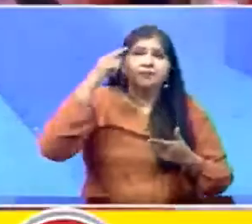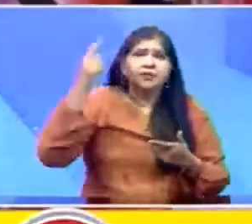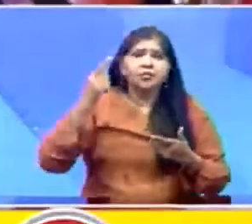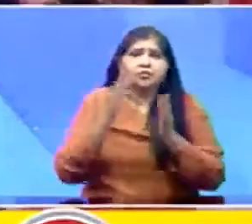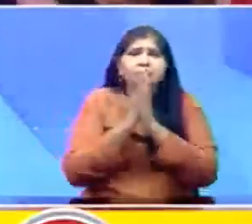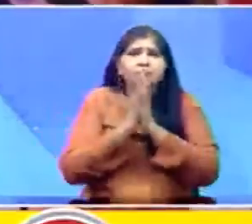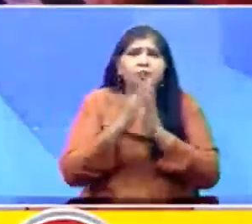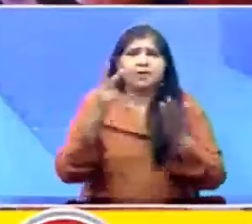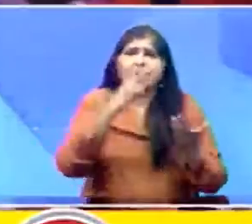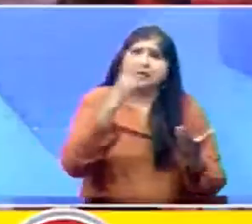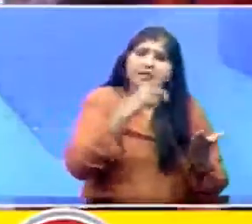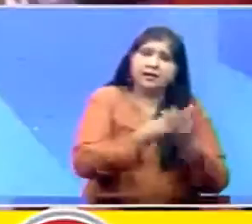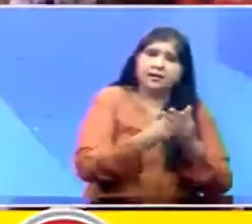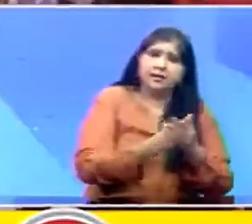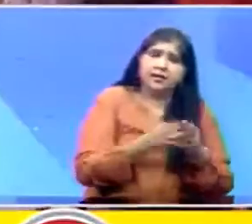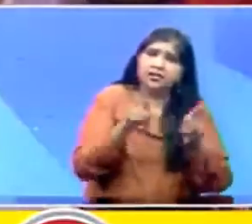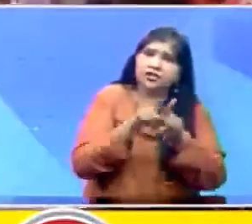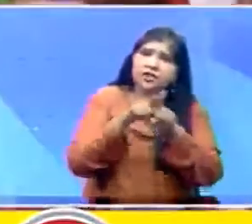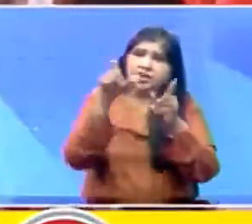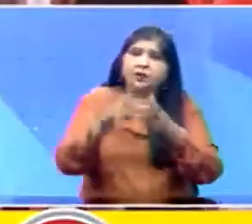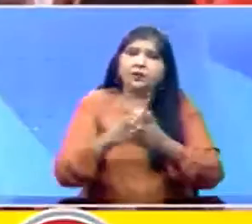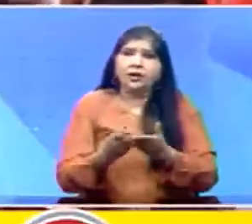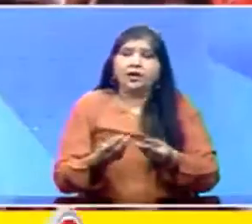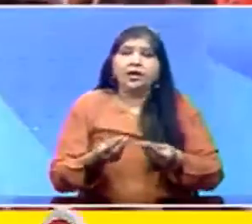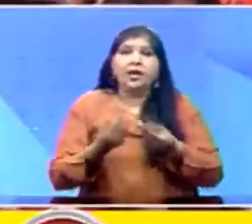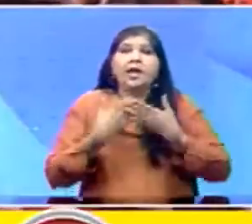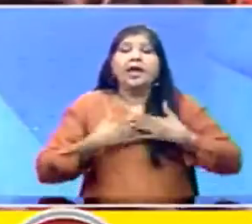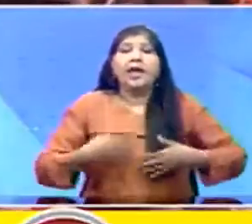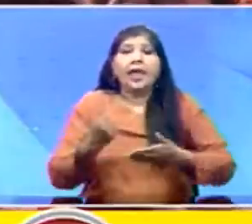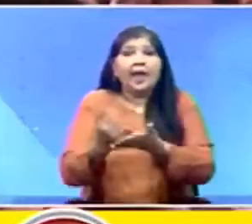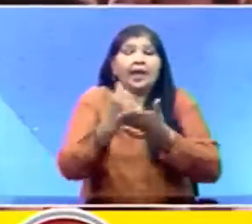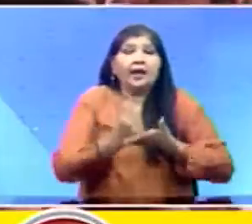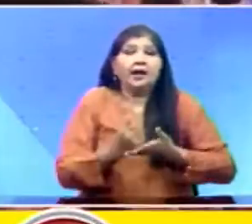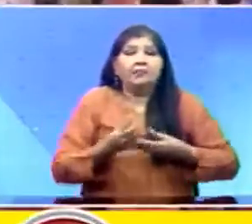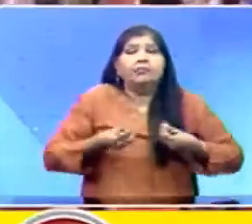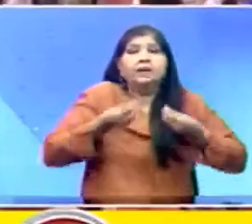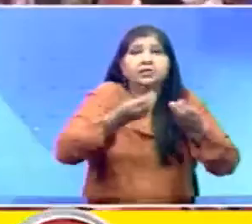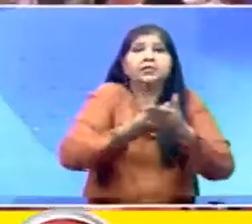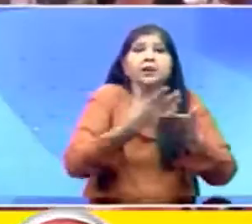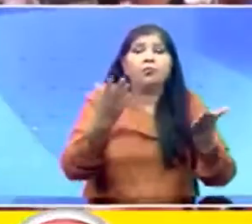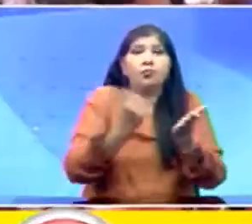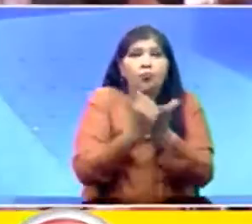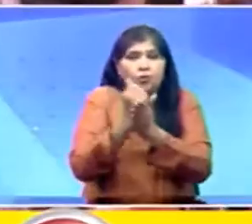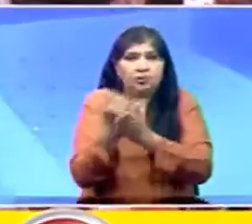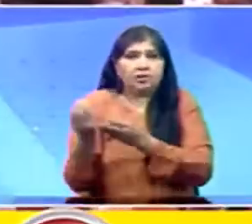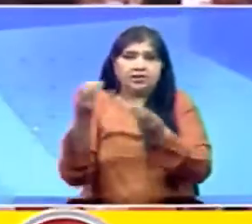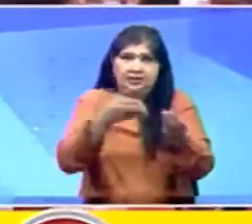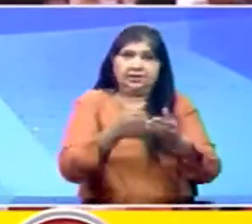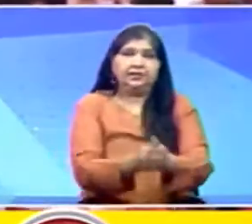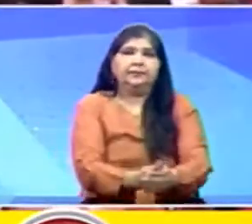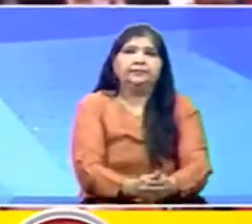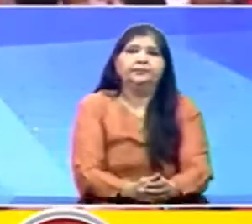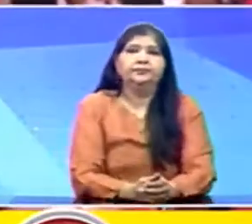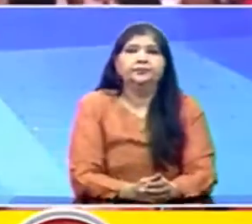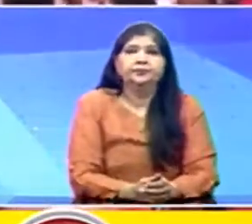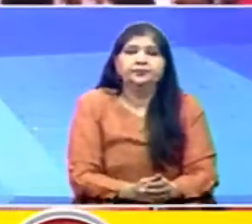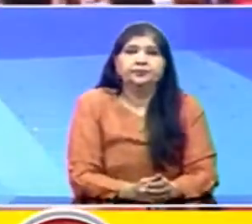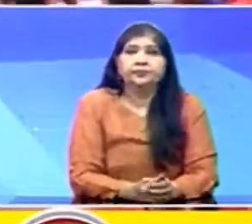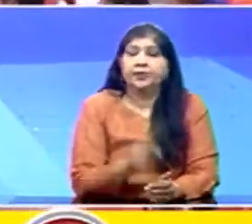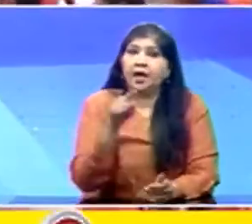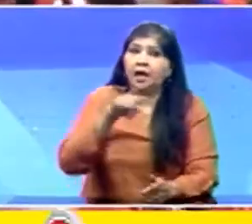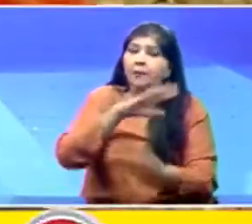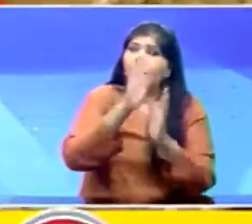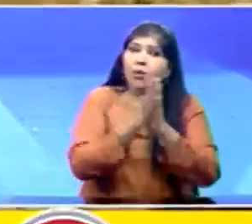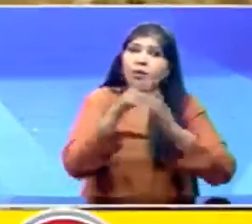आत्राओं में स्रध्धालूं के लिए सुविधाय बढ़ाने के लिए इतने सारे प्रयास कर रहा है। आप भी